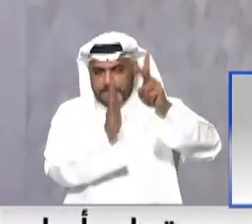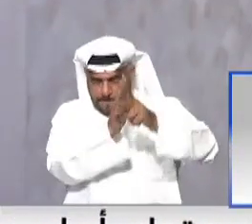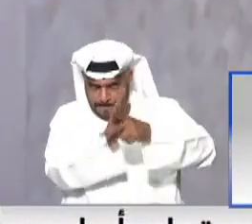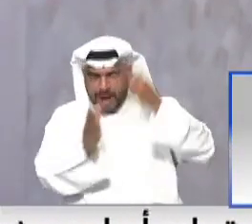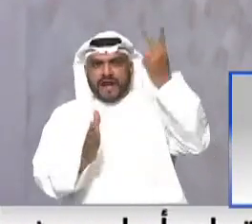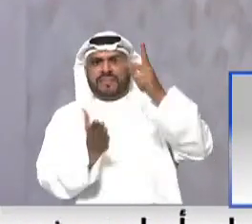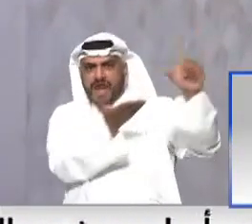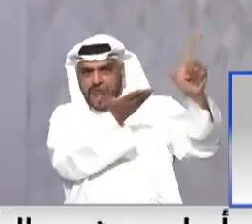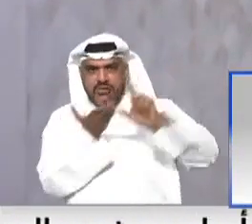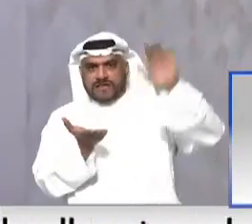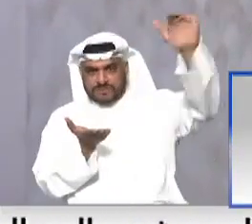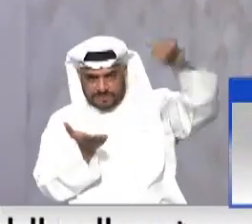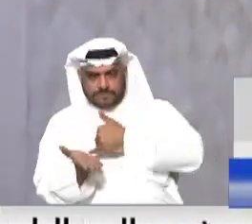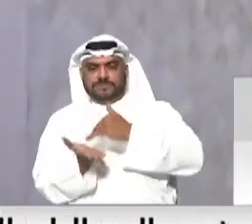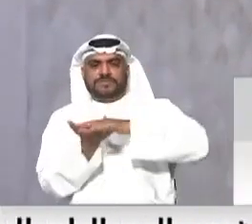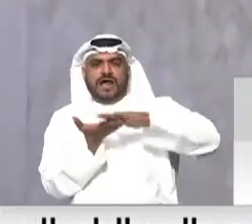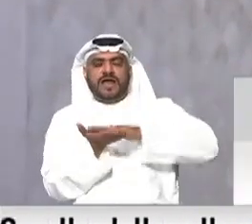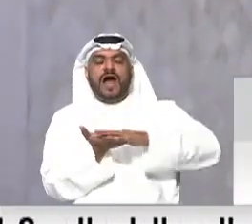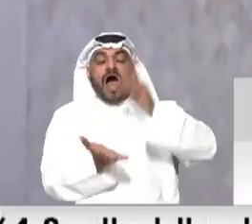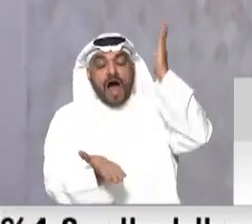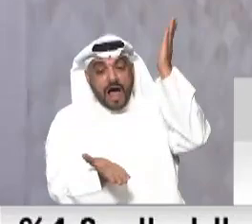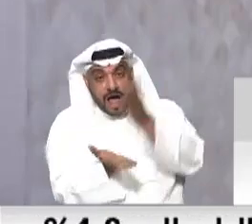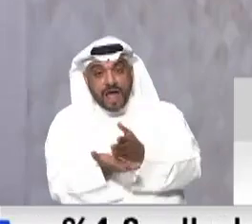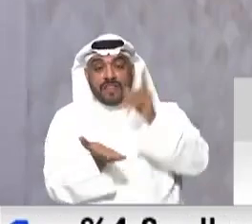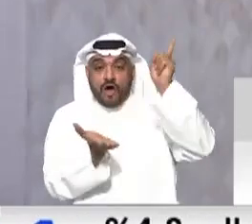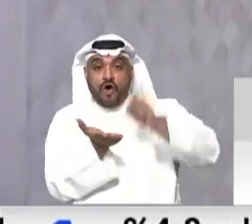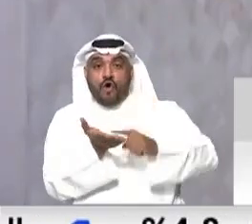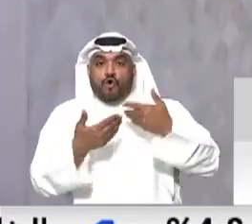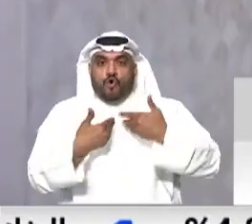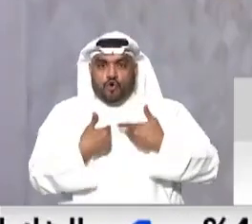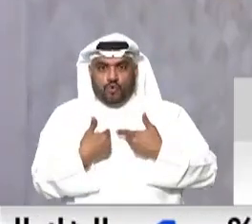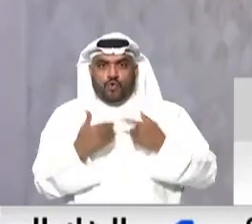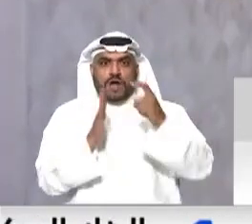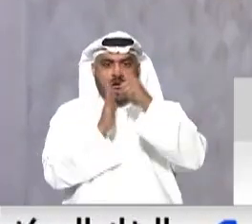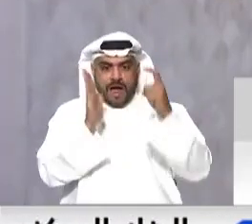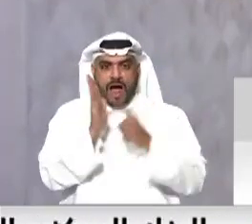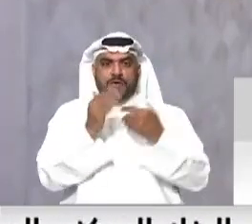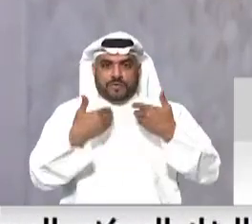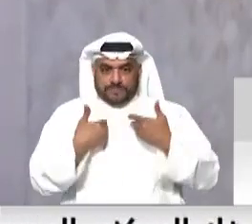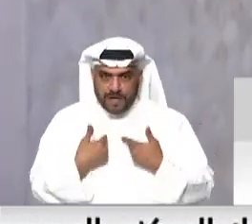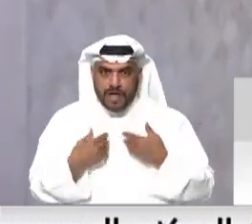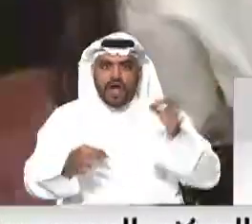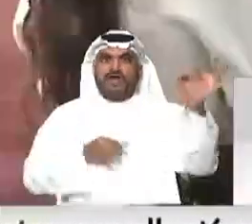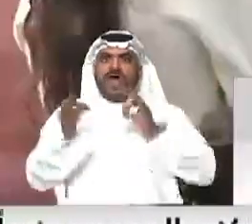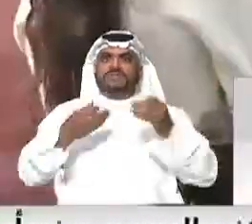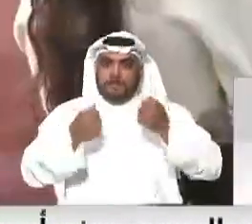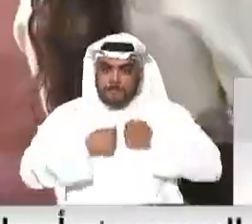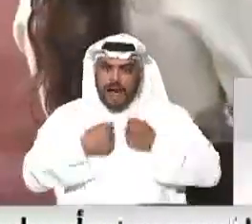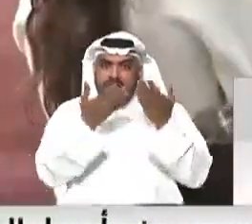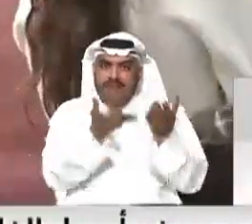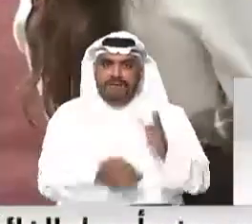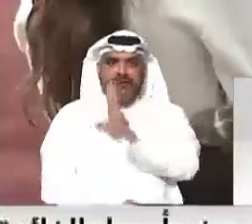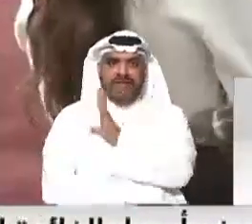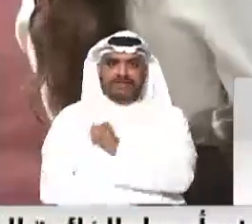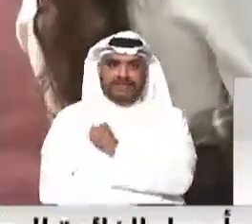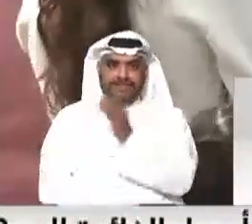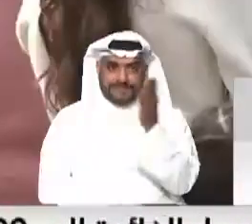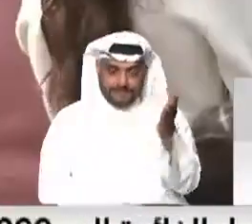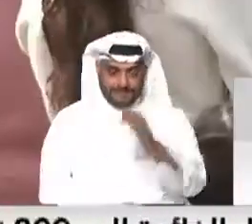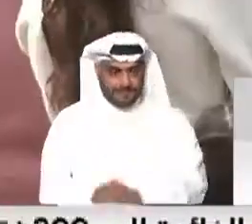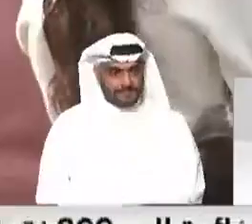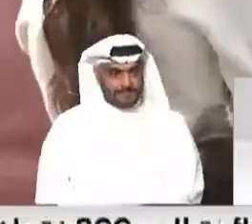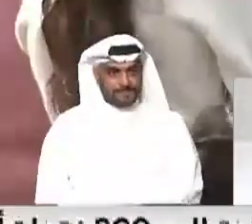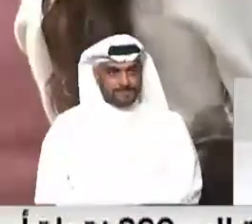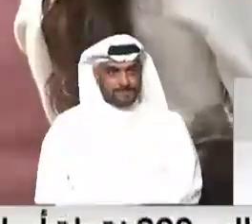باعتبارها حقوق ملازمة له، حقوق قانونية وتاريخية وسياسية وإنسانية لا يمكن التنازل عنها.